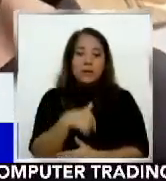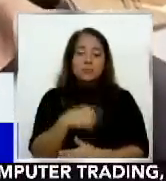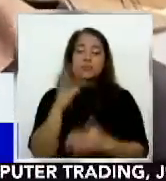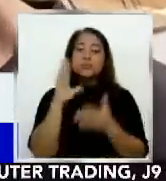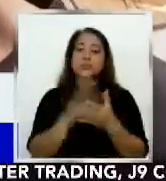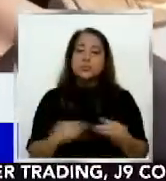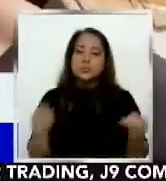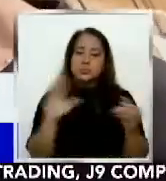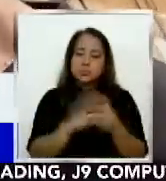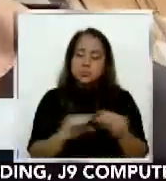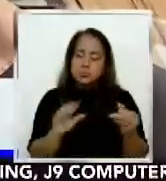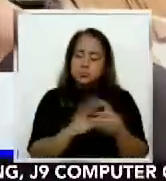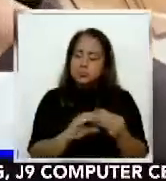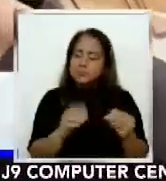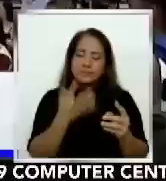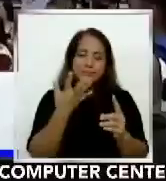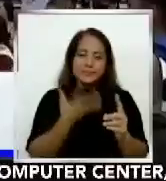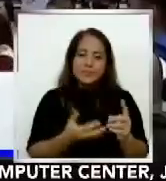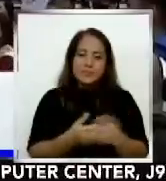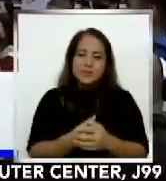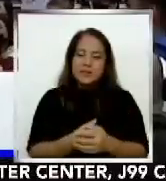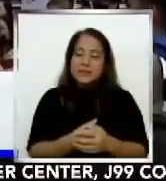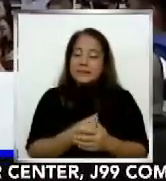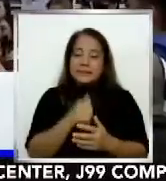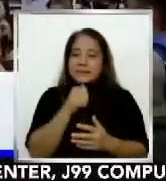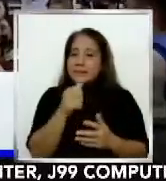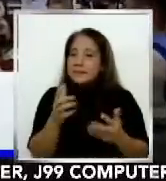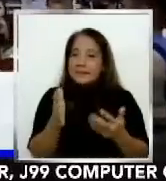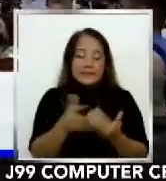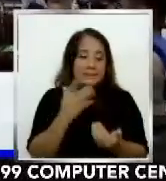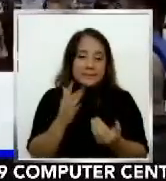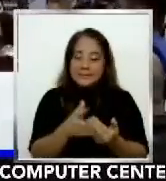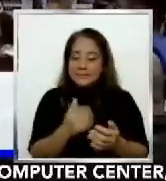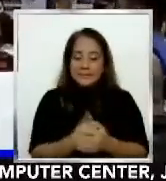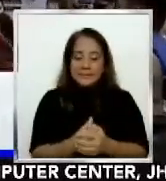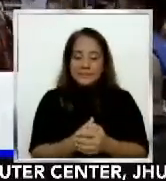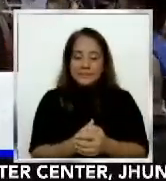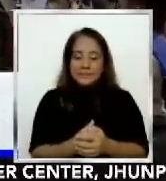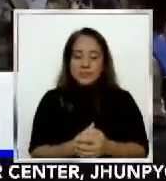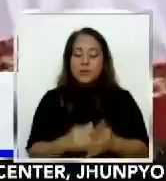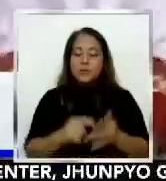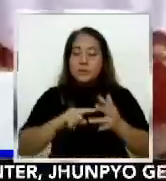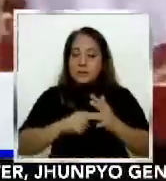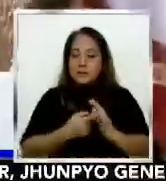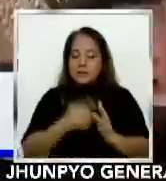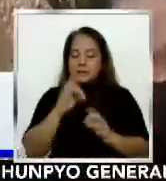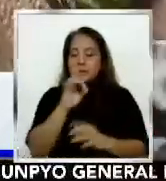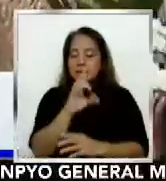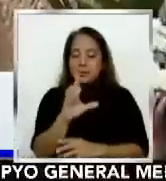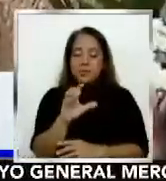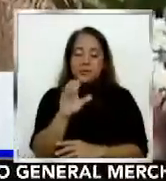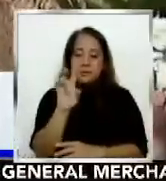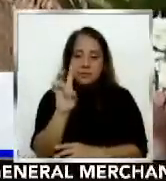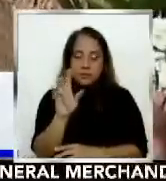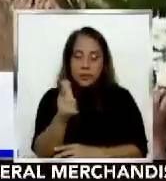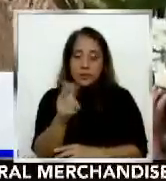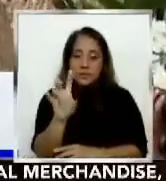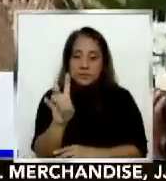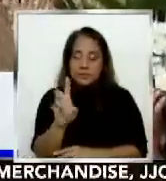po. Hindi basta-basta. Nag-umpisa ngayong araw, December 27, ang 3 araw na blessing